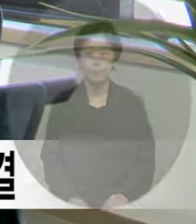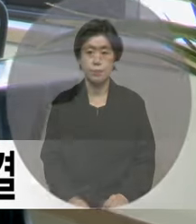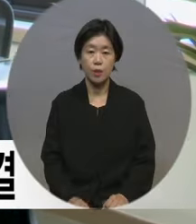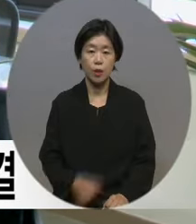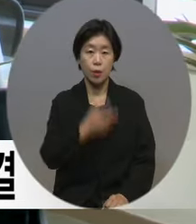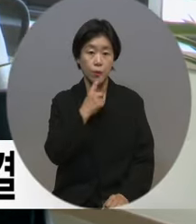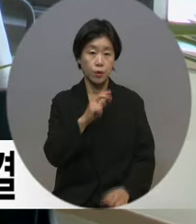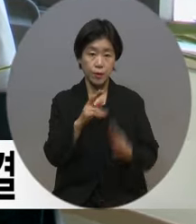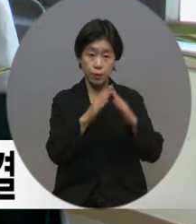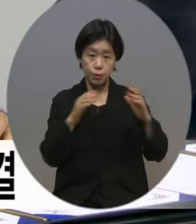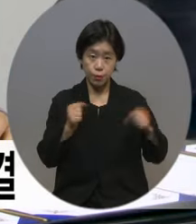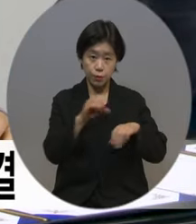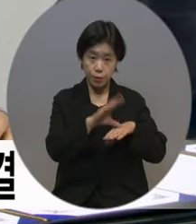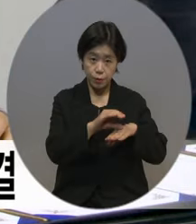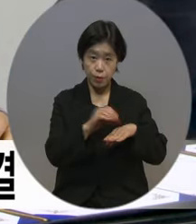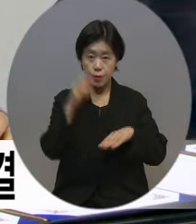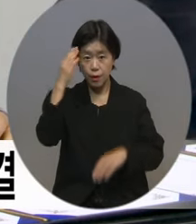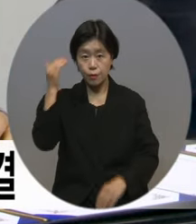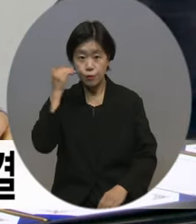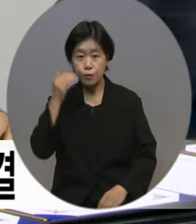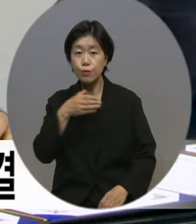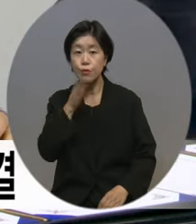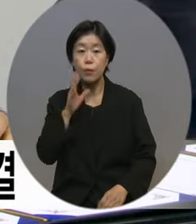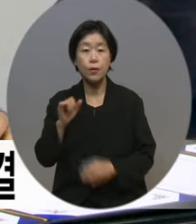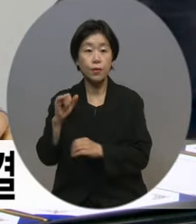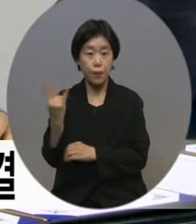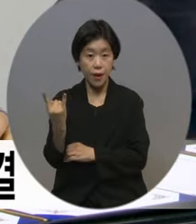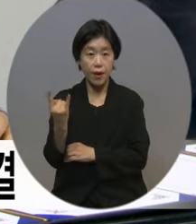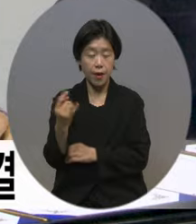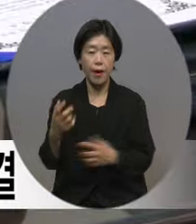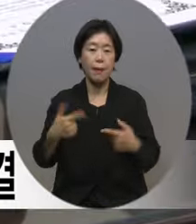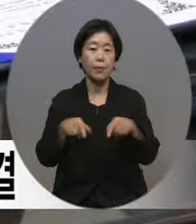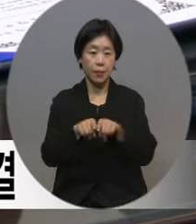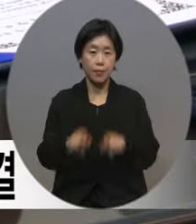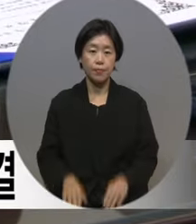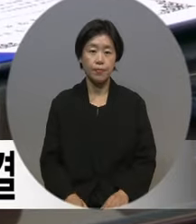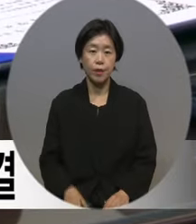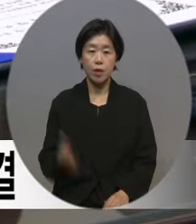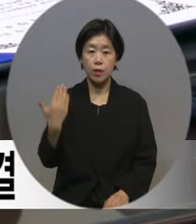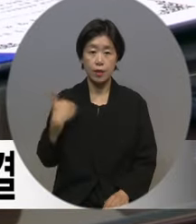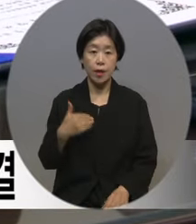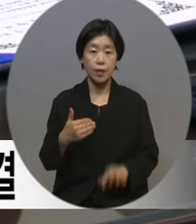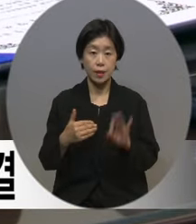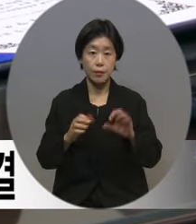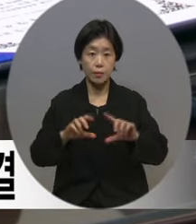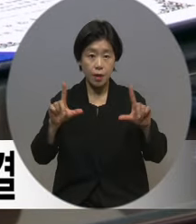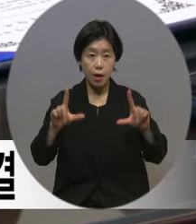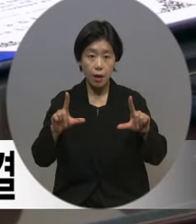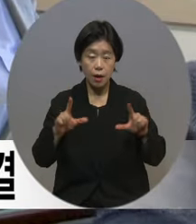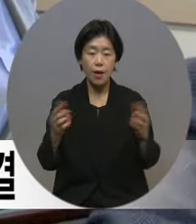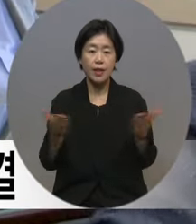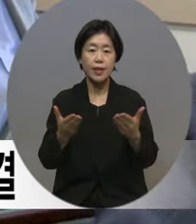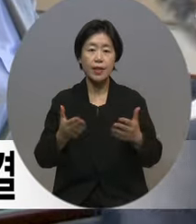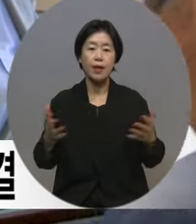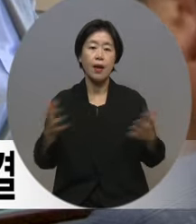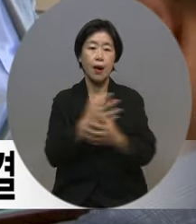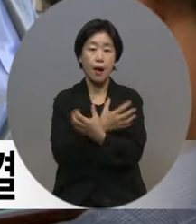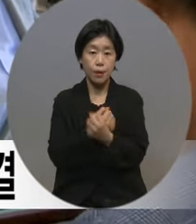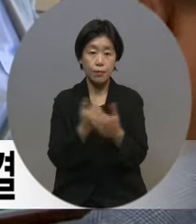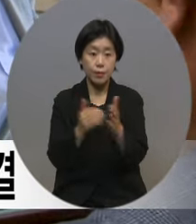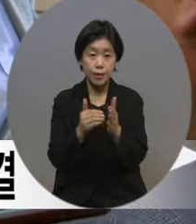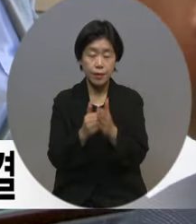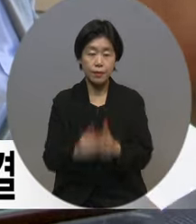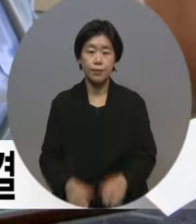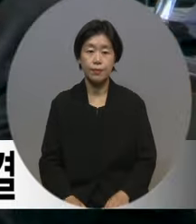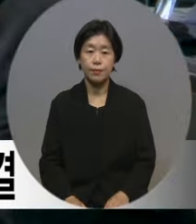WBC 복지TV 전 방송과 대한노인의 전북특별자치도 연합회는 지난 10일 업무 협약식을 갖고 상생 발전을 위한 협력 방안을